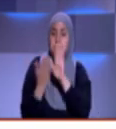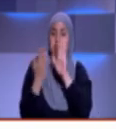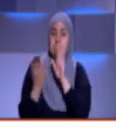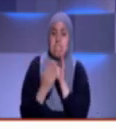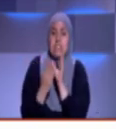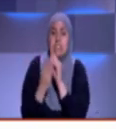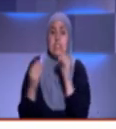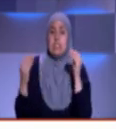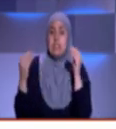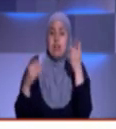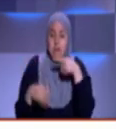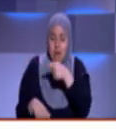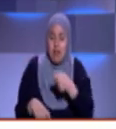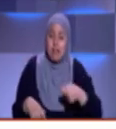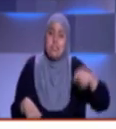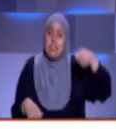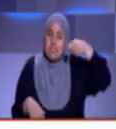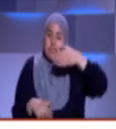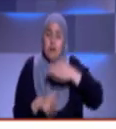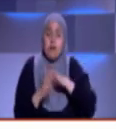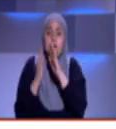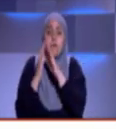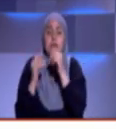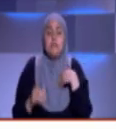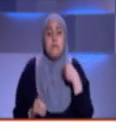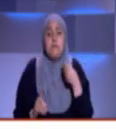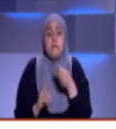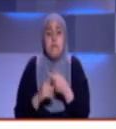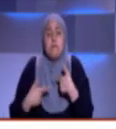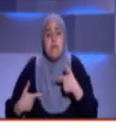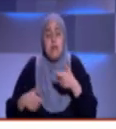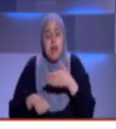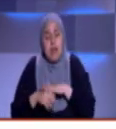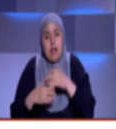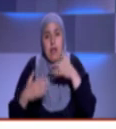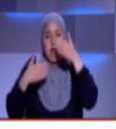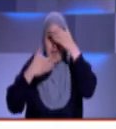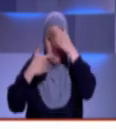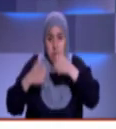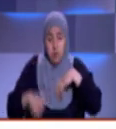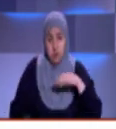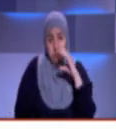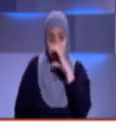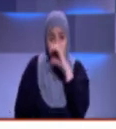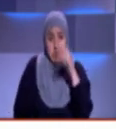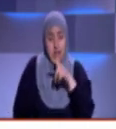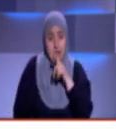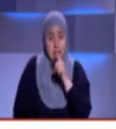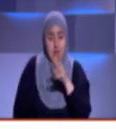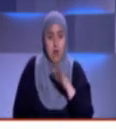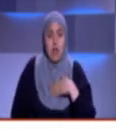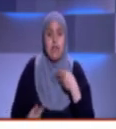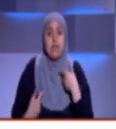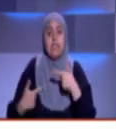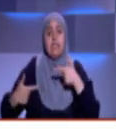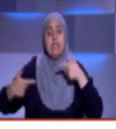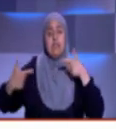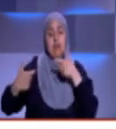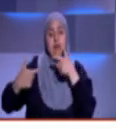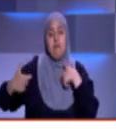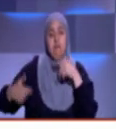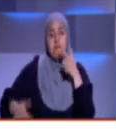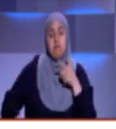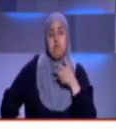في كل مكان. كل مصر تدافع ضد الإرهاب، والسيد الرئيس قال أنه يدافع